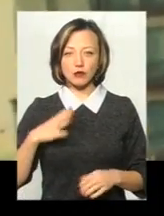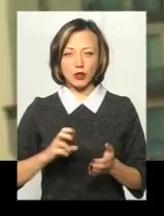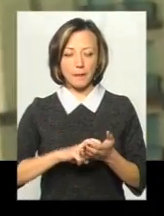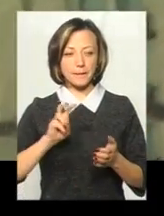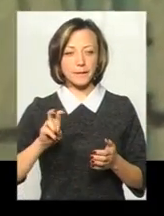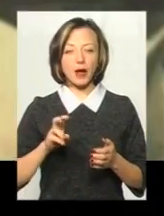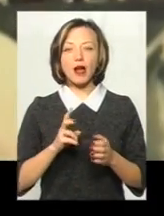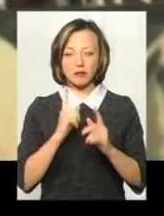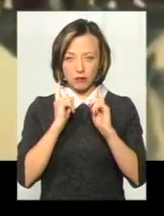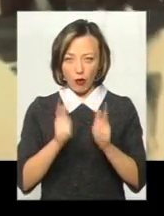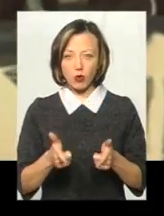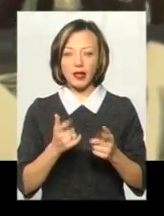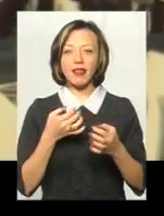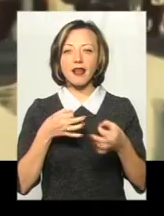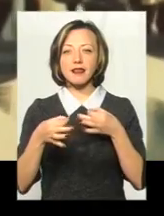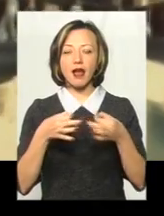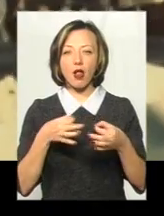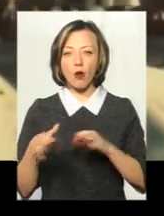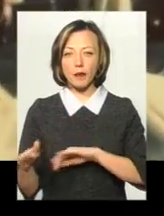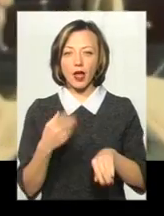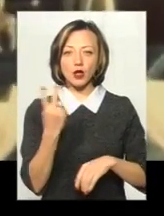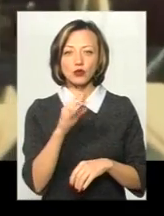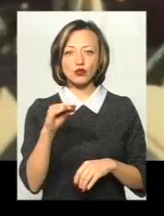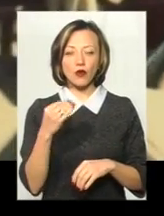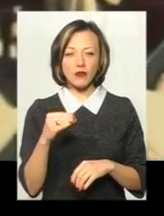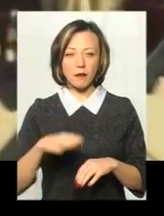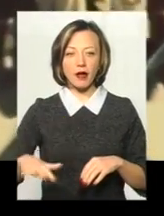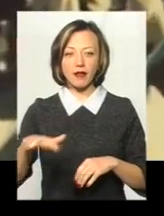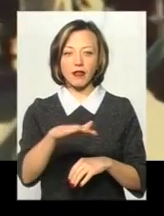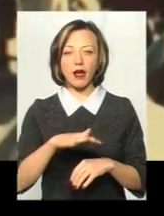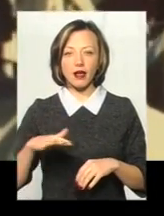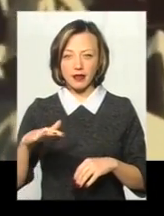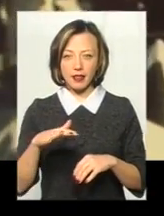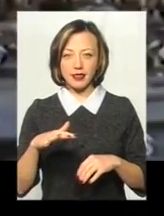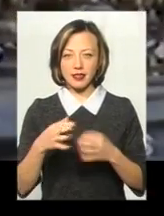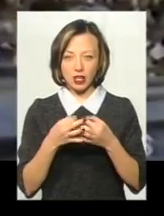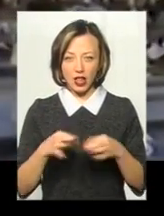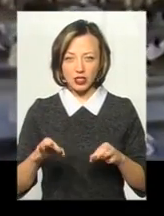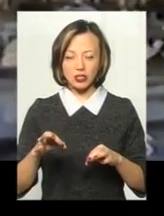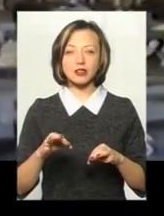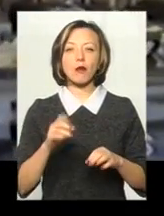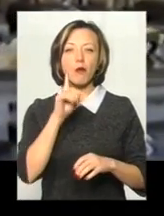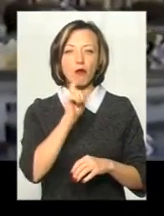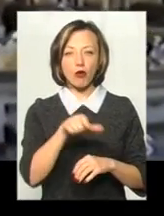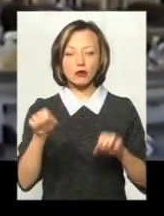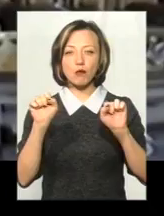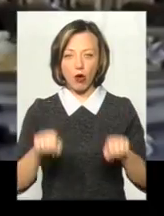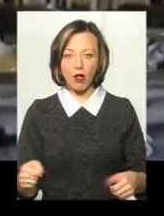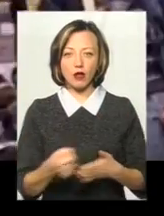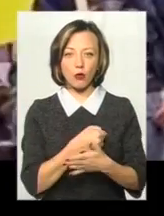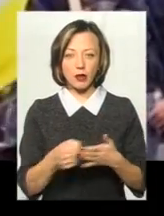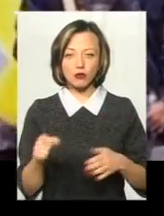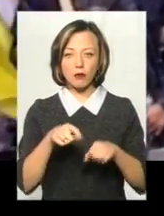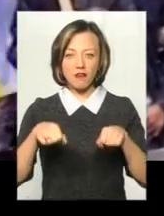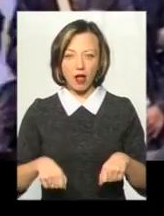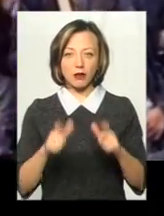на діалог. З 2 жовтня у Києві на Майдані Незалежності, тоді площа Жовтневої революції, молодь змогла добитися, щоб